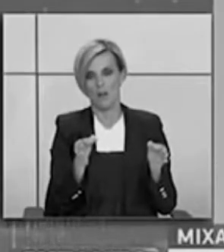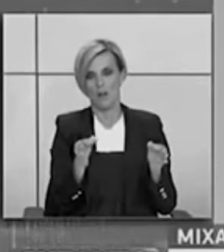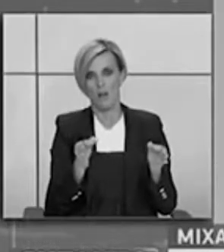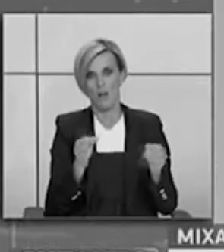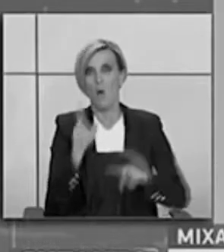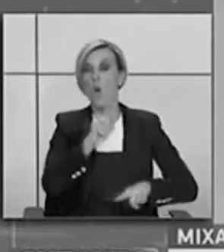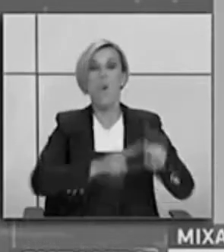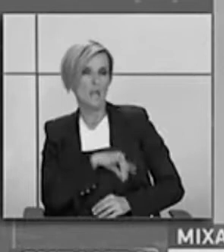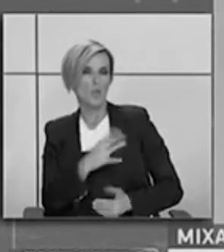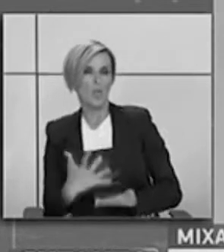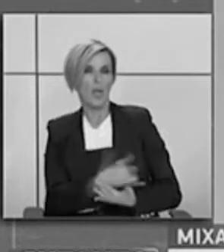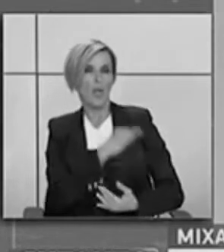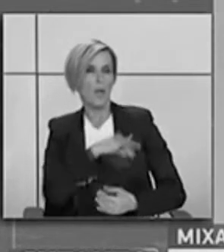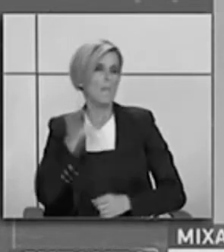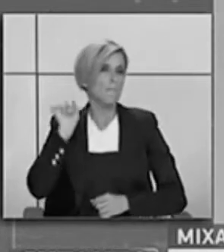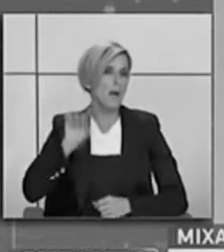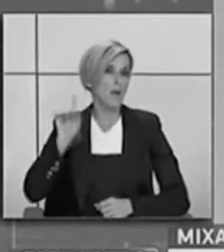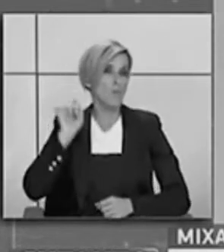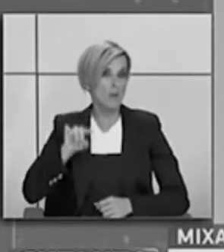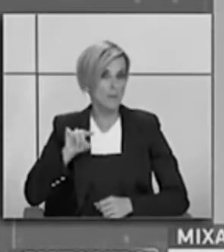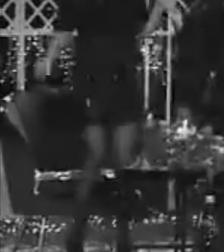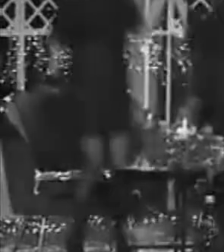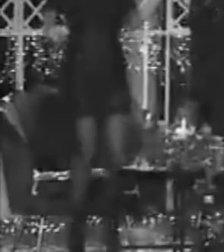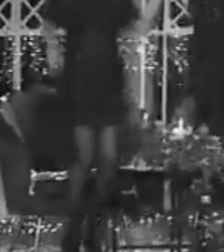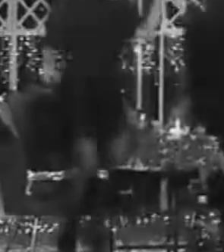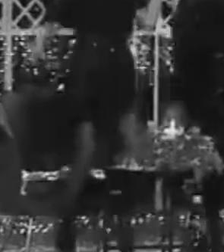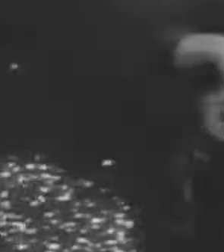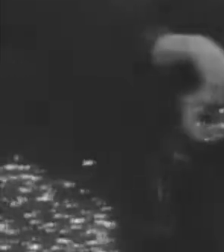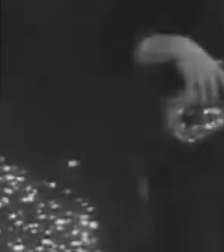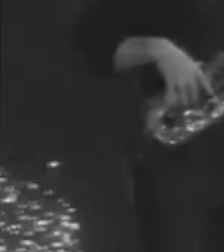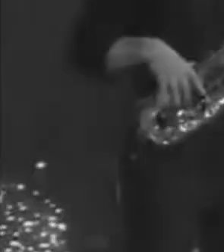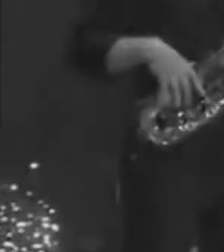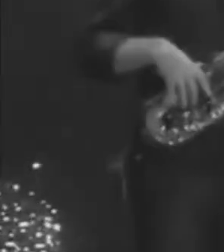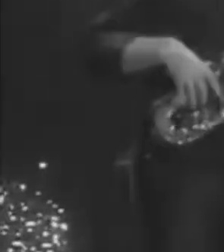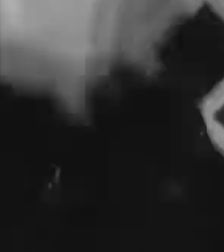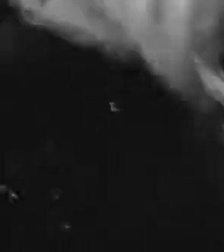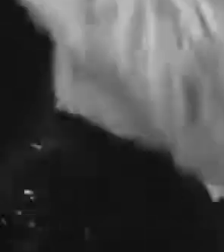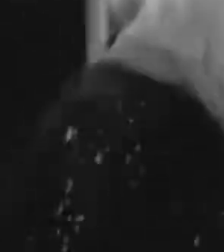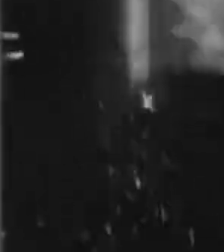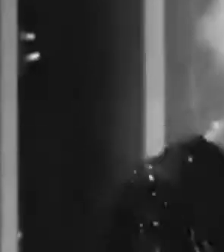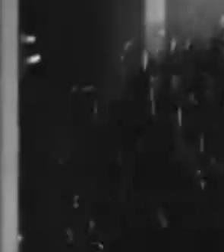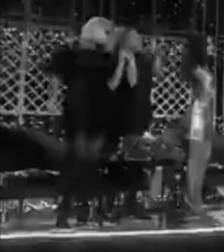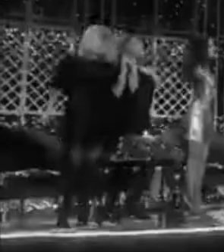Όποιος μαγαζάτορας παρανομεί, σκάβει τάφους.